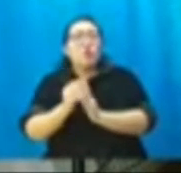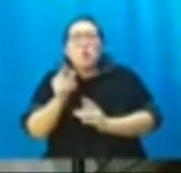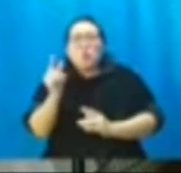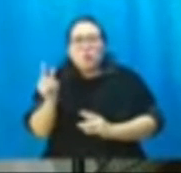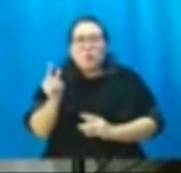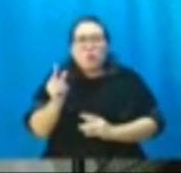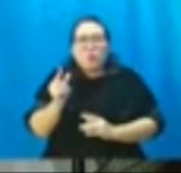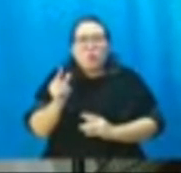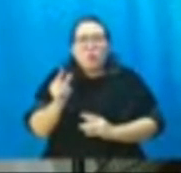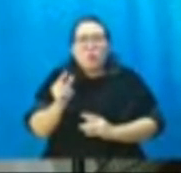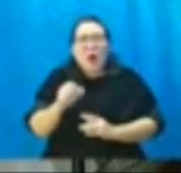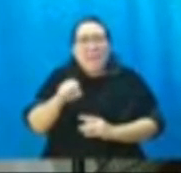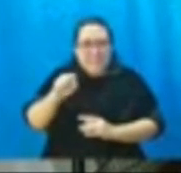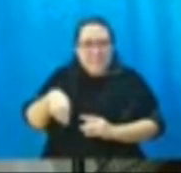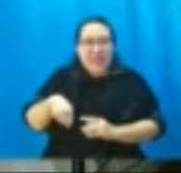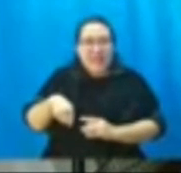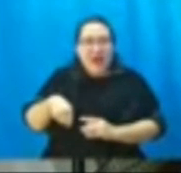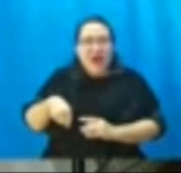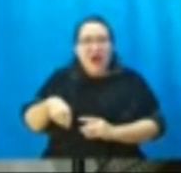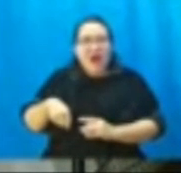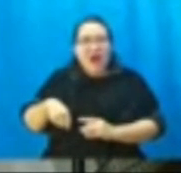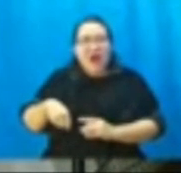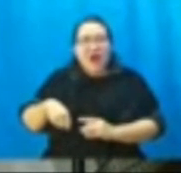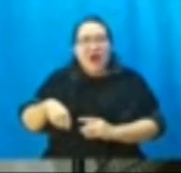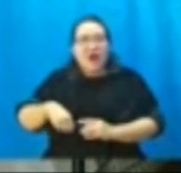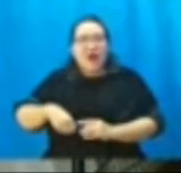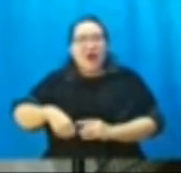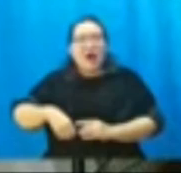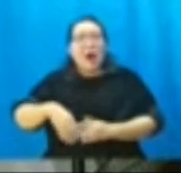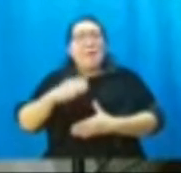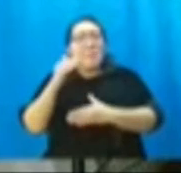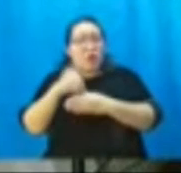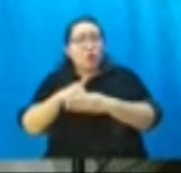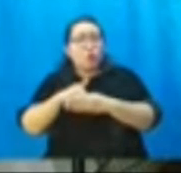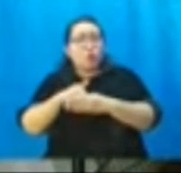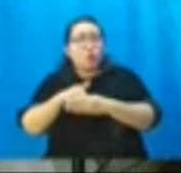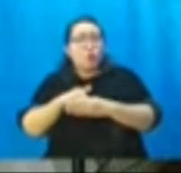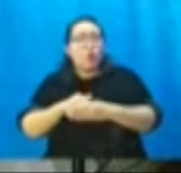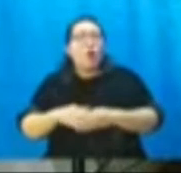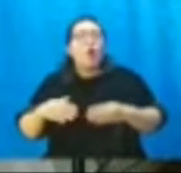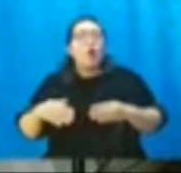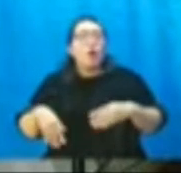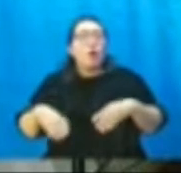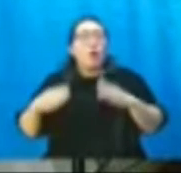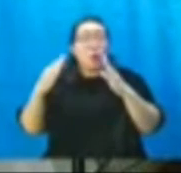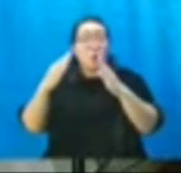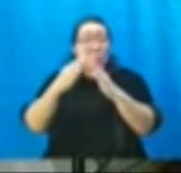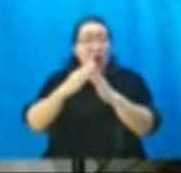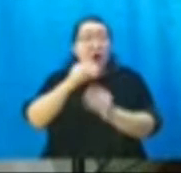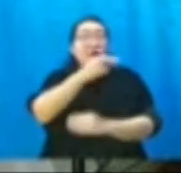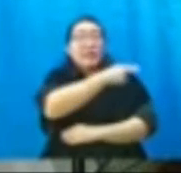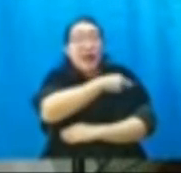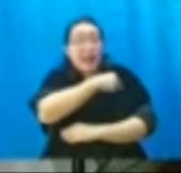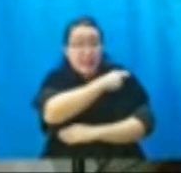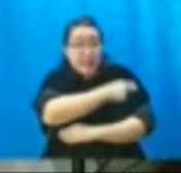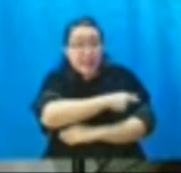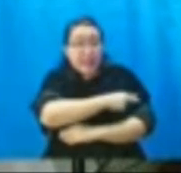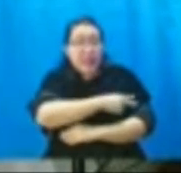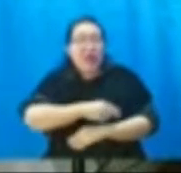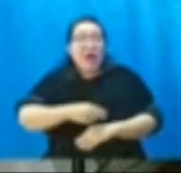dari Pastor kalau kita sakit diberi dikunjungi dan diberi sakramen ini dan